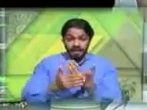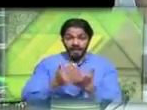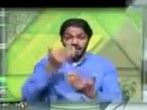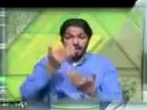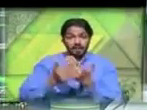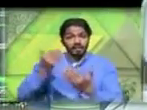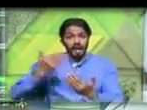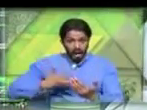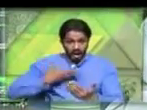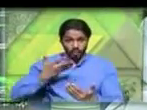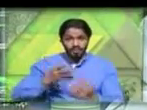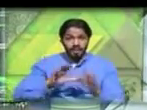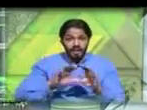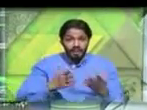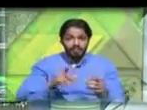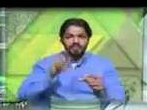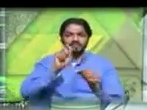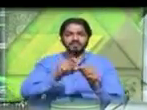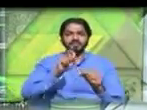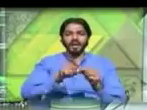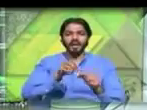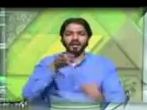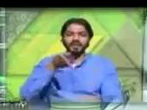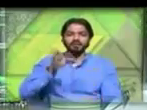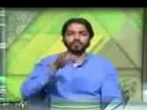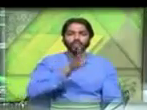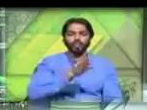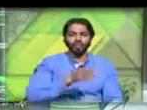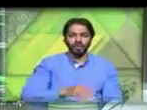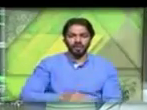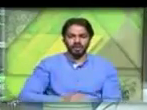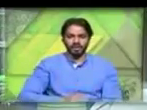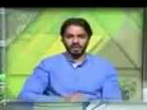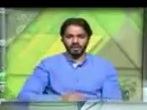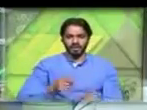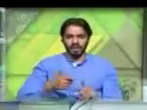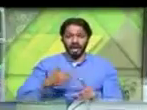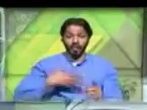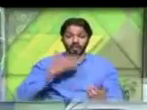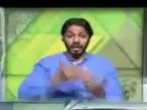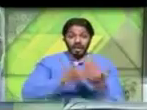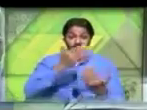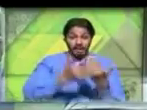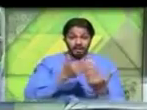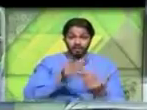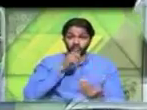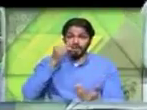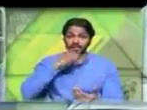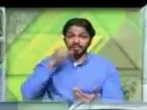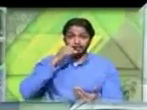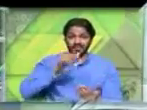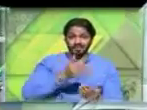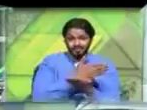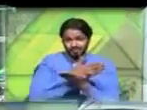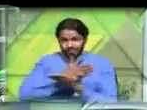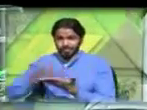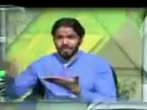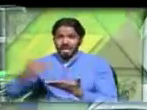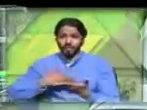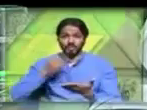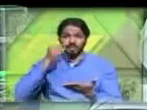عن الأصول، لن نتخلى عن الأصول. التجديد ليس معناه أن نتنازل عن الثوابت، لا تنازل عن